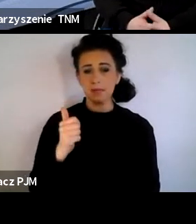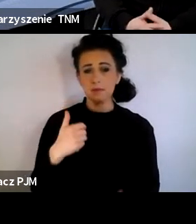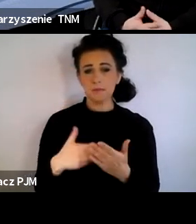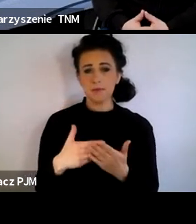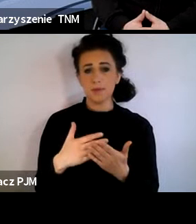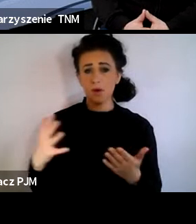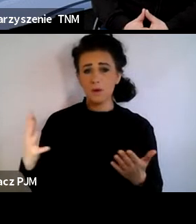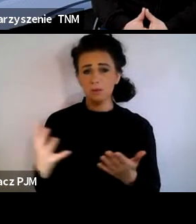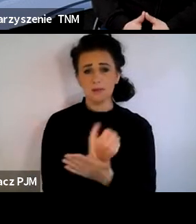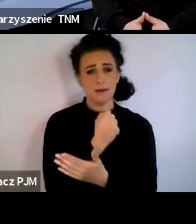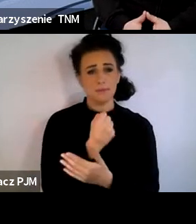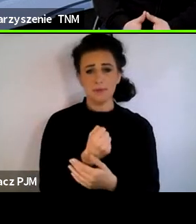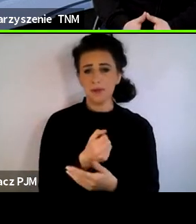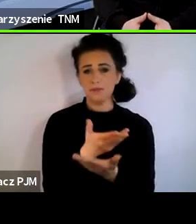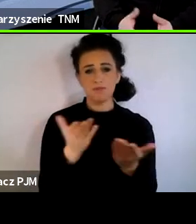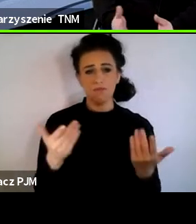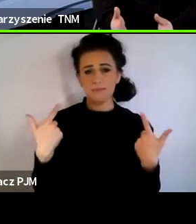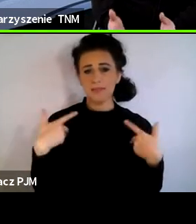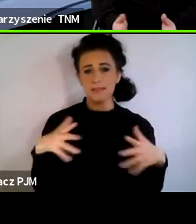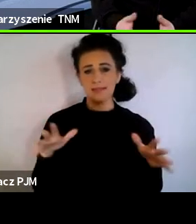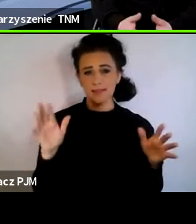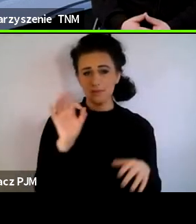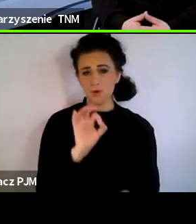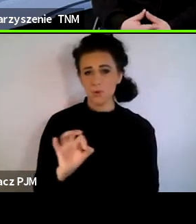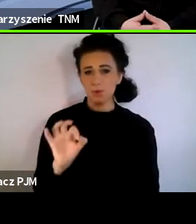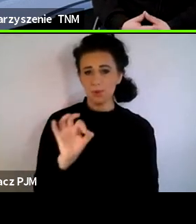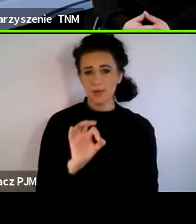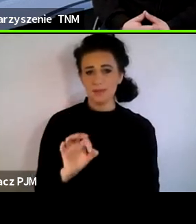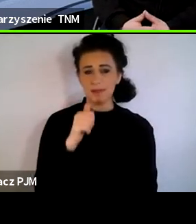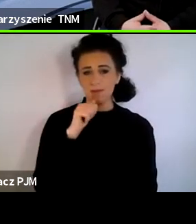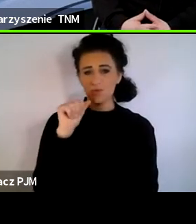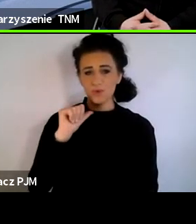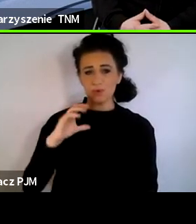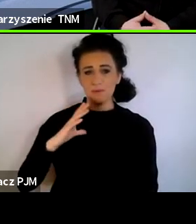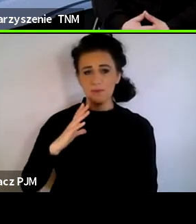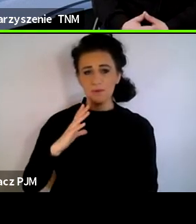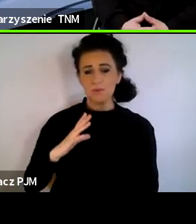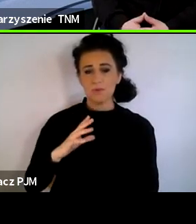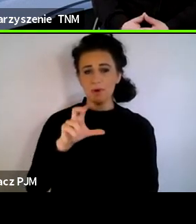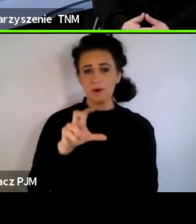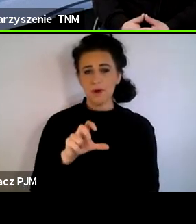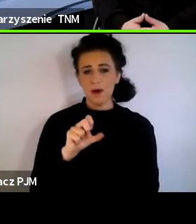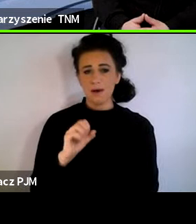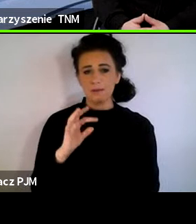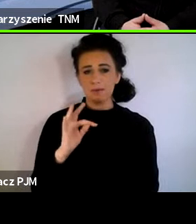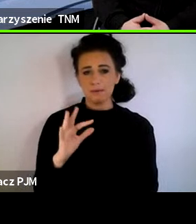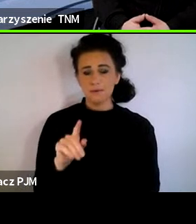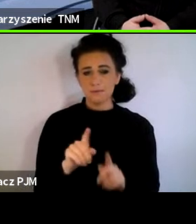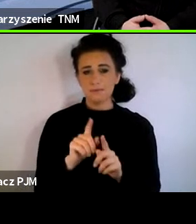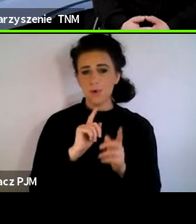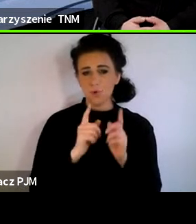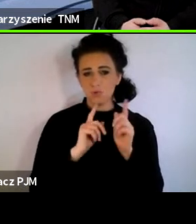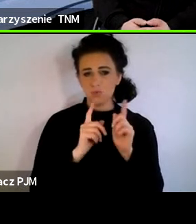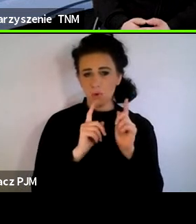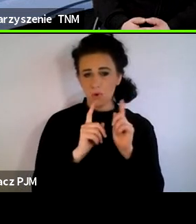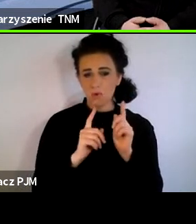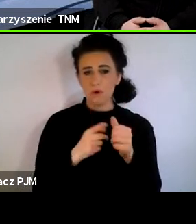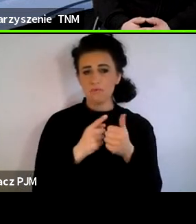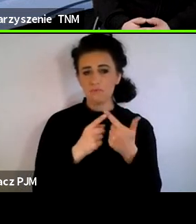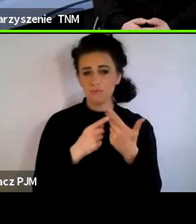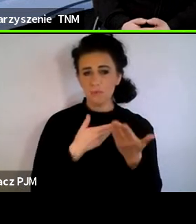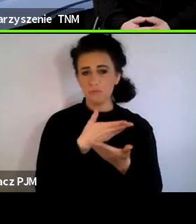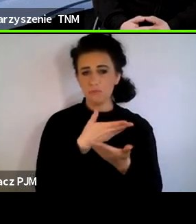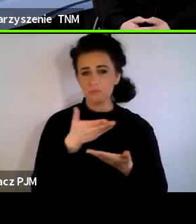państwu zabierać. Myślę, że to, co wczoraj padało też na czacie, będzie okazja tego, żeby trochę rozwikłać, wymienić